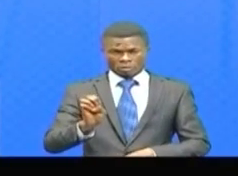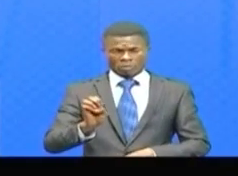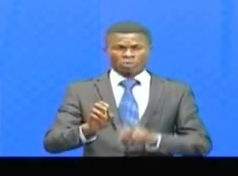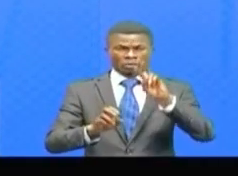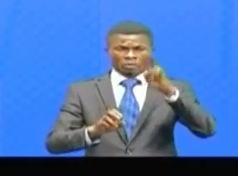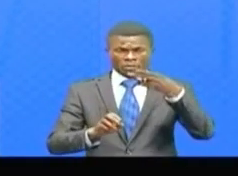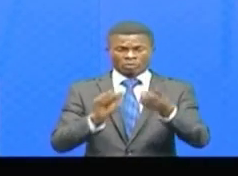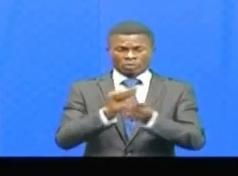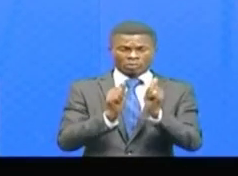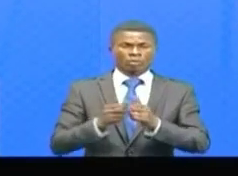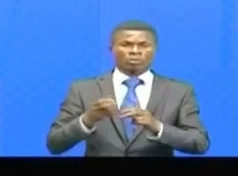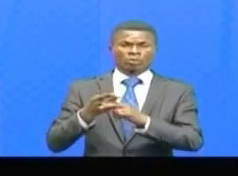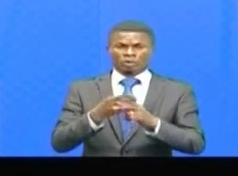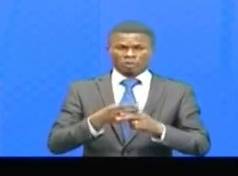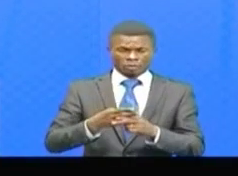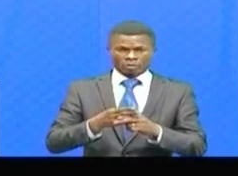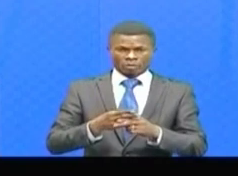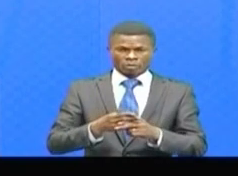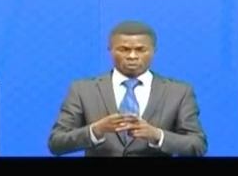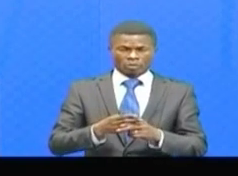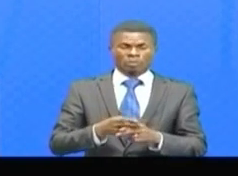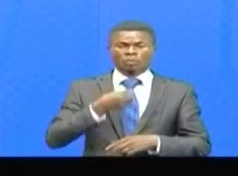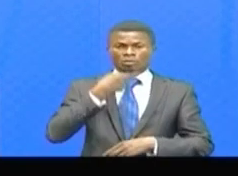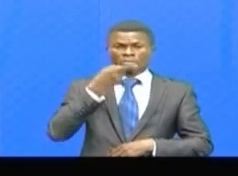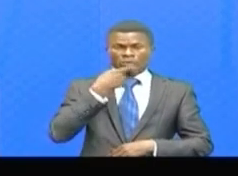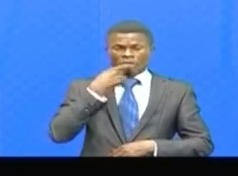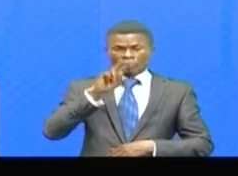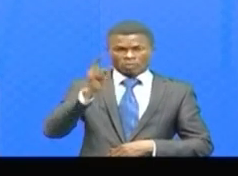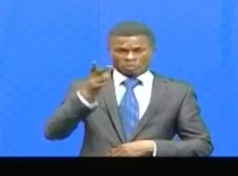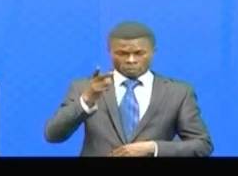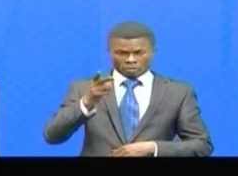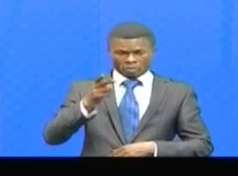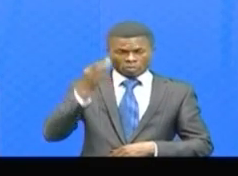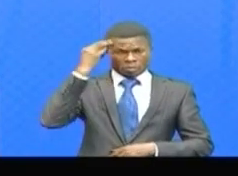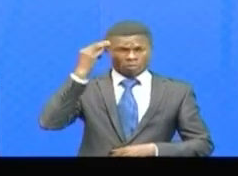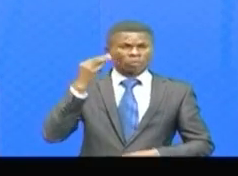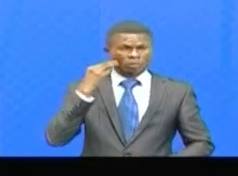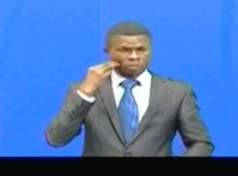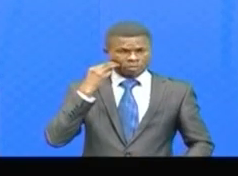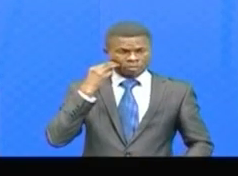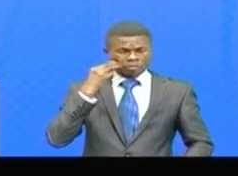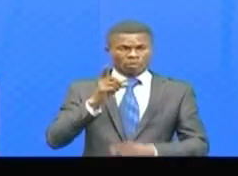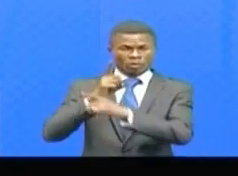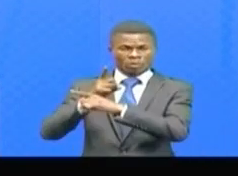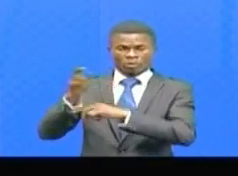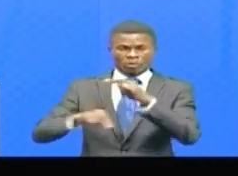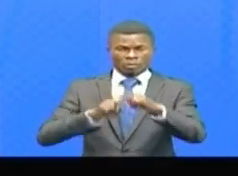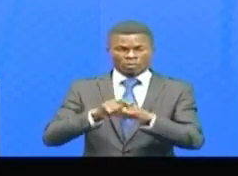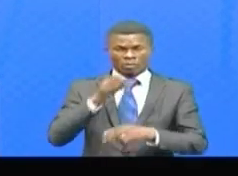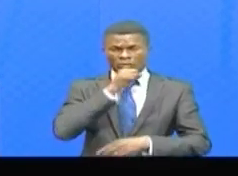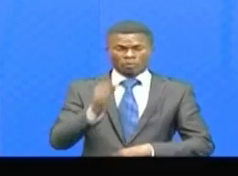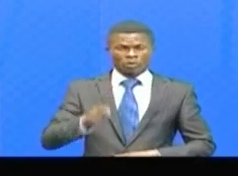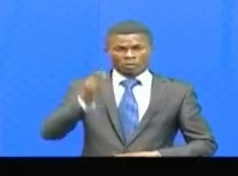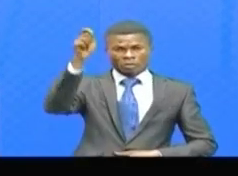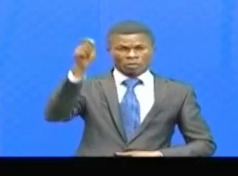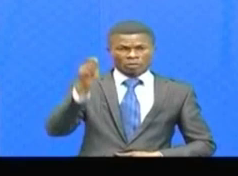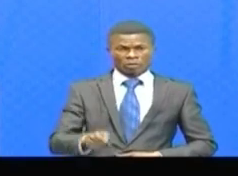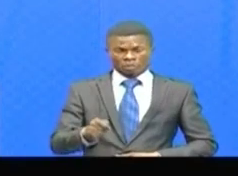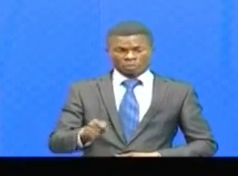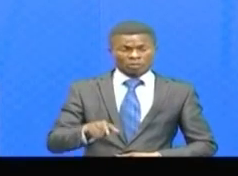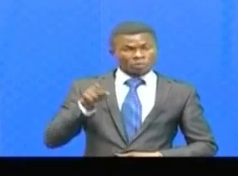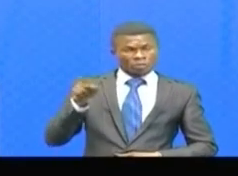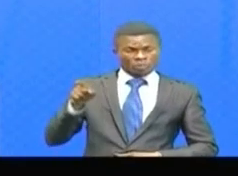situation sécuritaire. Intervenant en deuxième lieu, le ministre de la Défense nationale et ancien combattant a pour sa